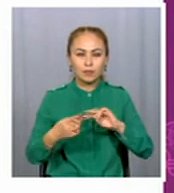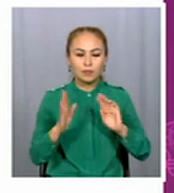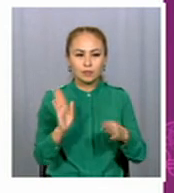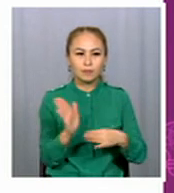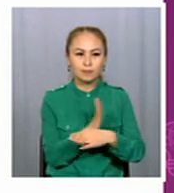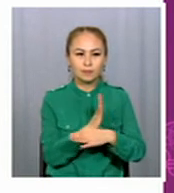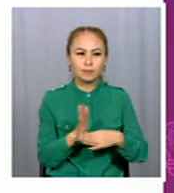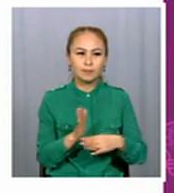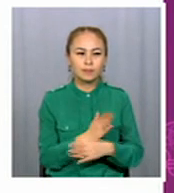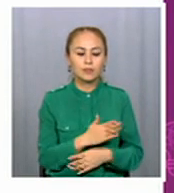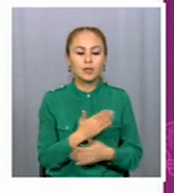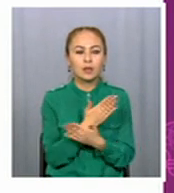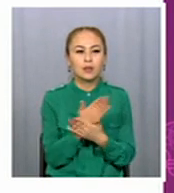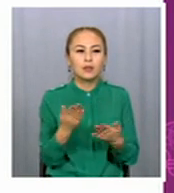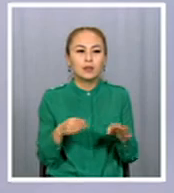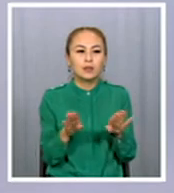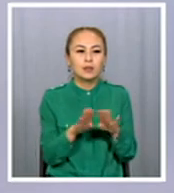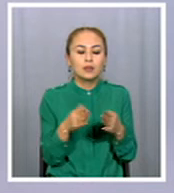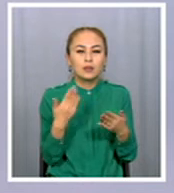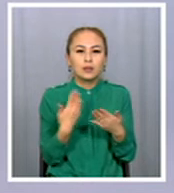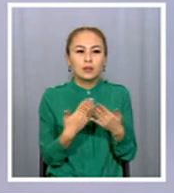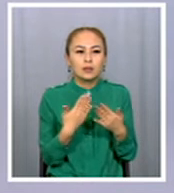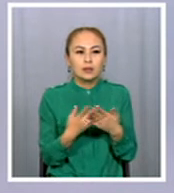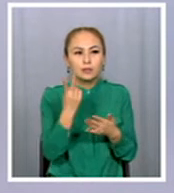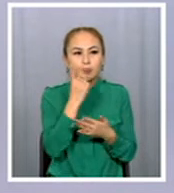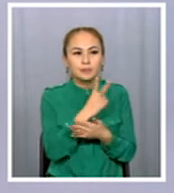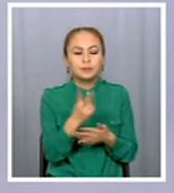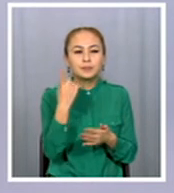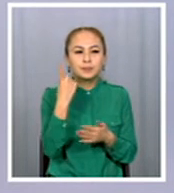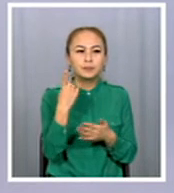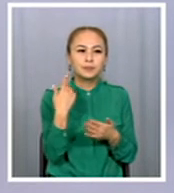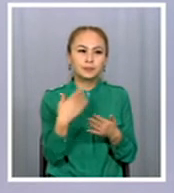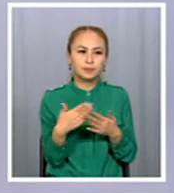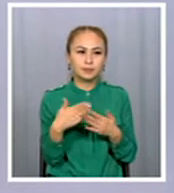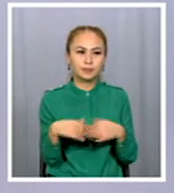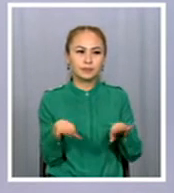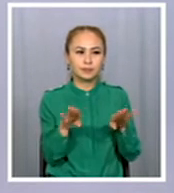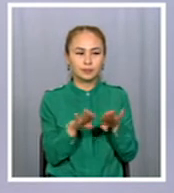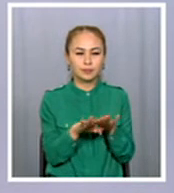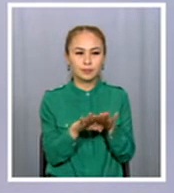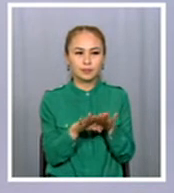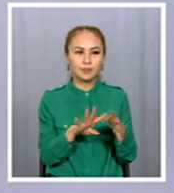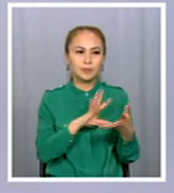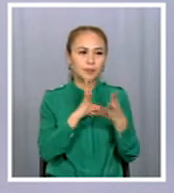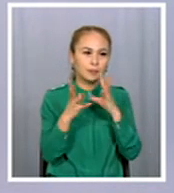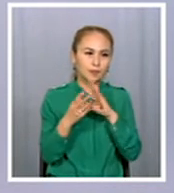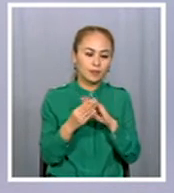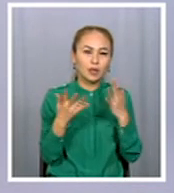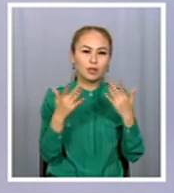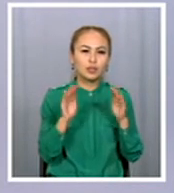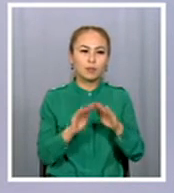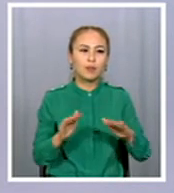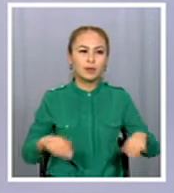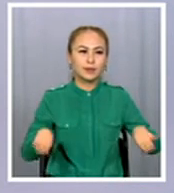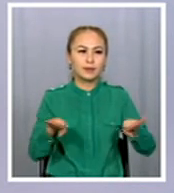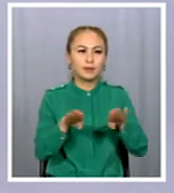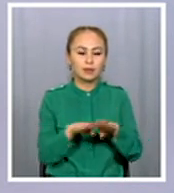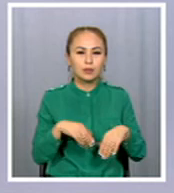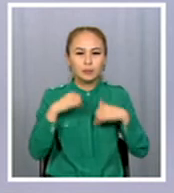бөлеміз. Енді мысал қарастырайық. Бір есебіміз балар, барлығы бізде қанша бала екені